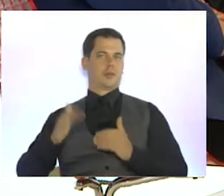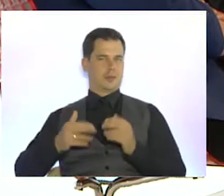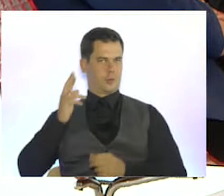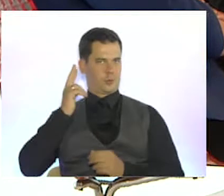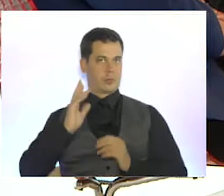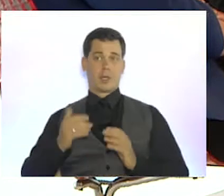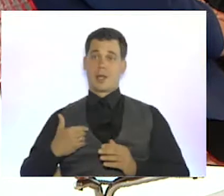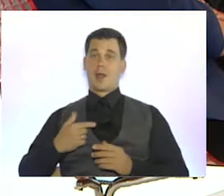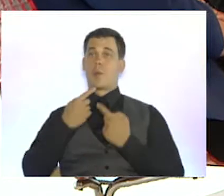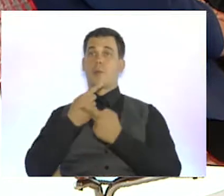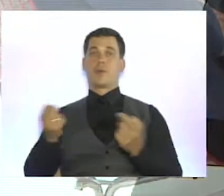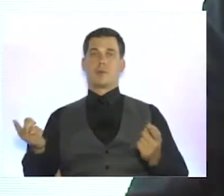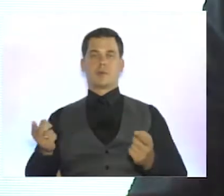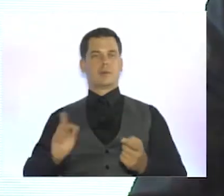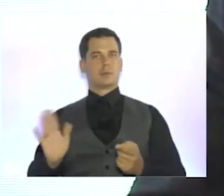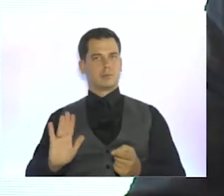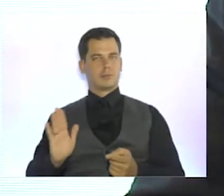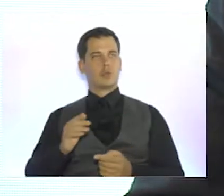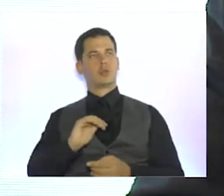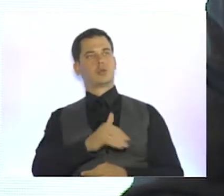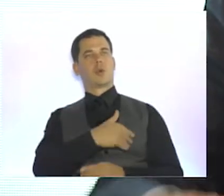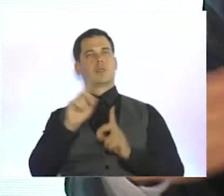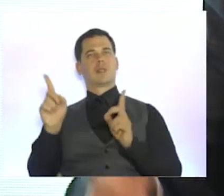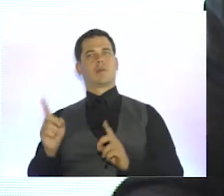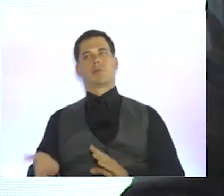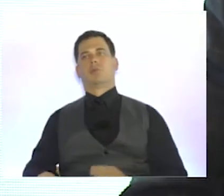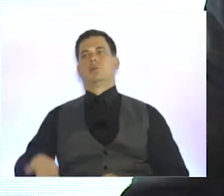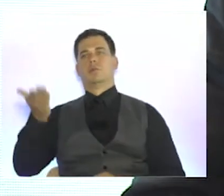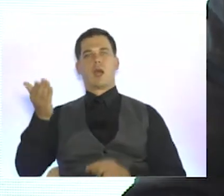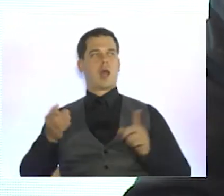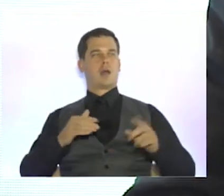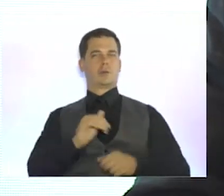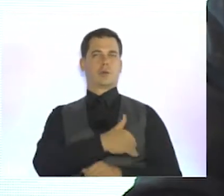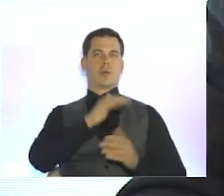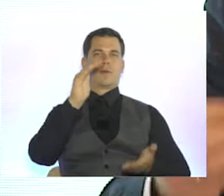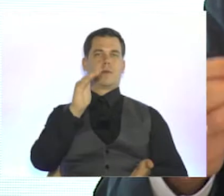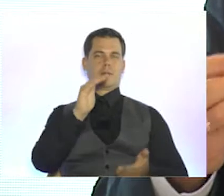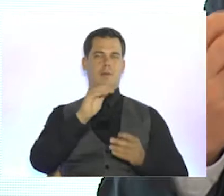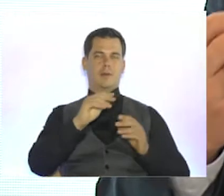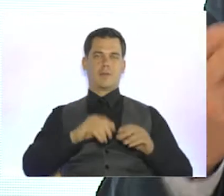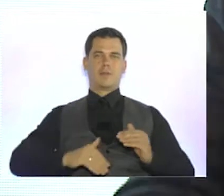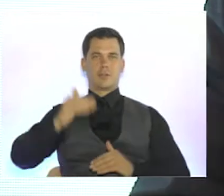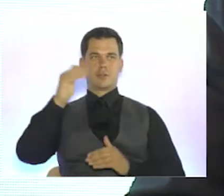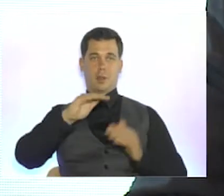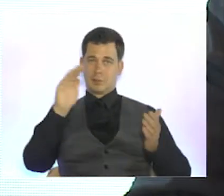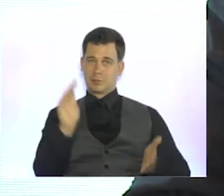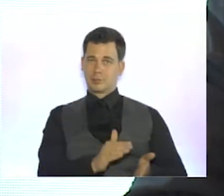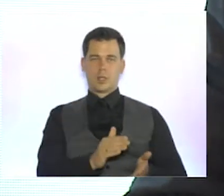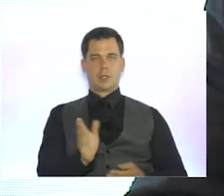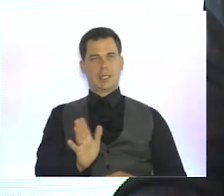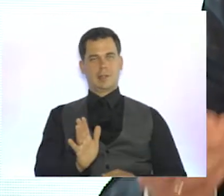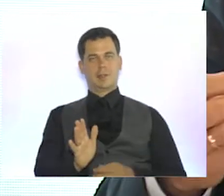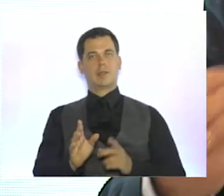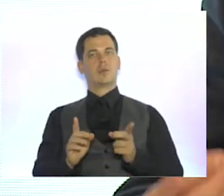byłem daleki od tego, żeby preferować szkolnictwo zawodowe w miejsce szkolnictwa wyższego i chciałem wtedy zwrócić uwagę tylko na jedną